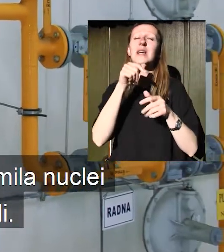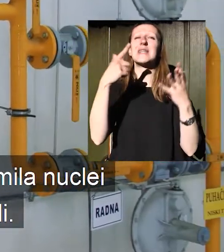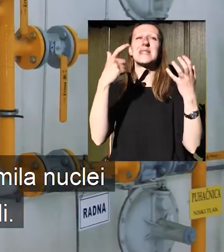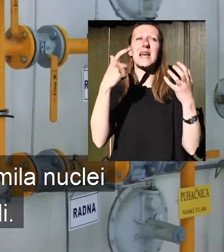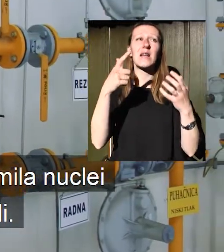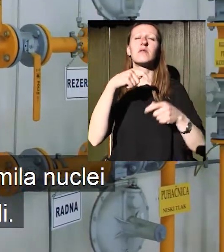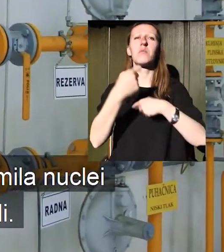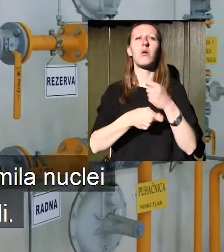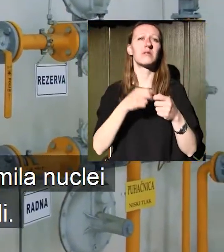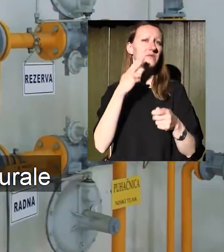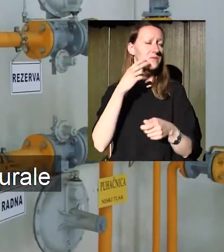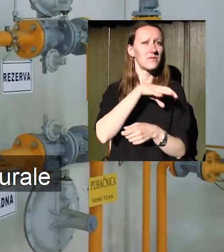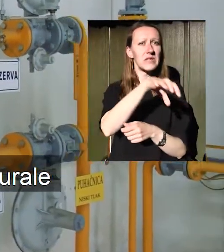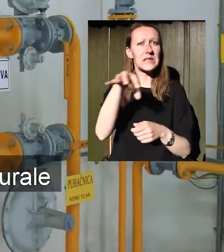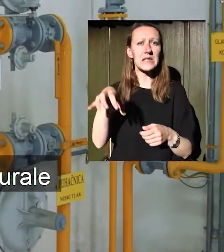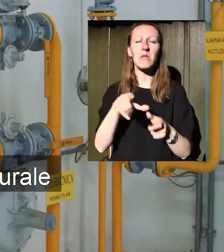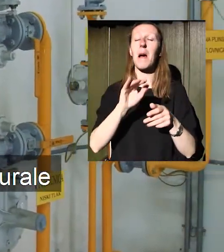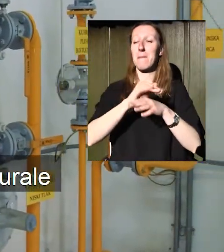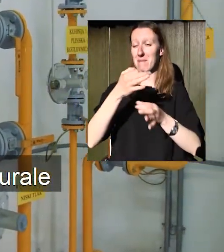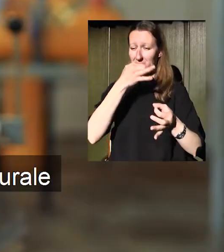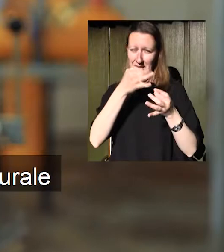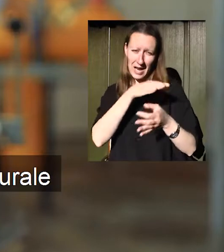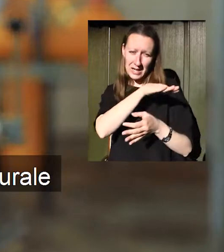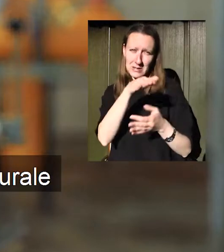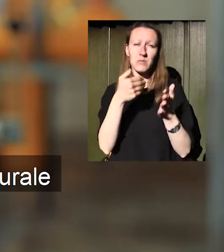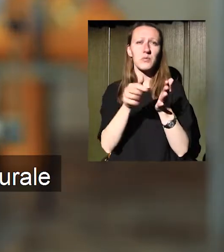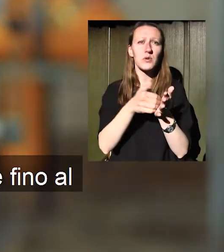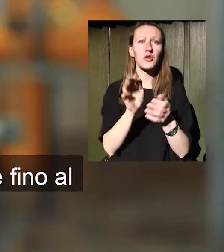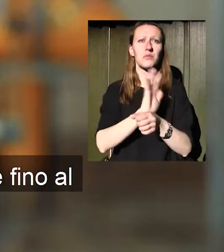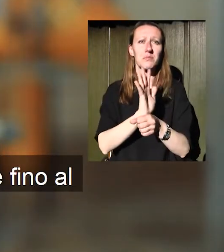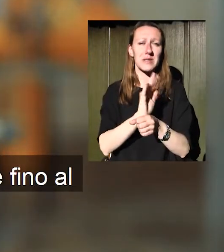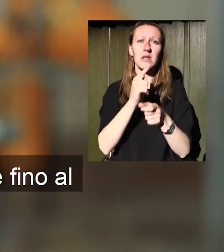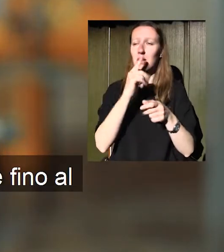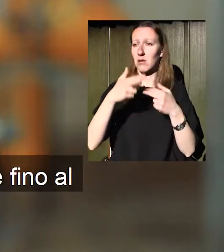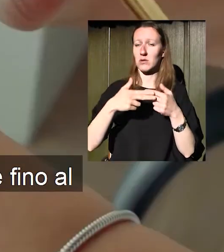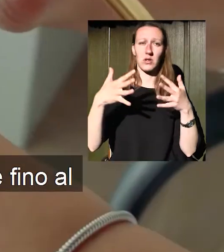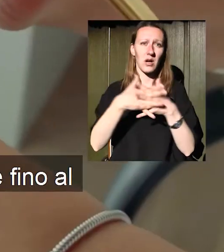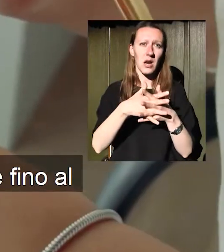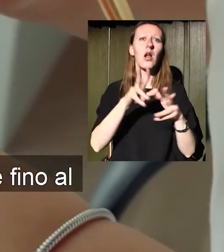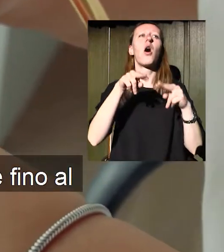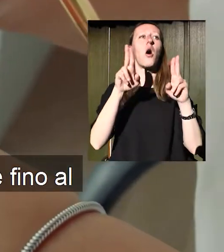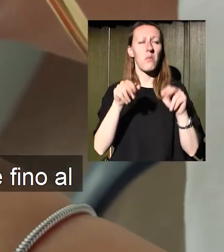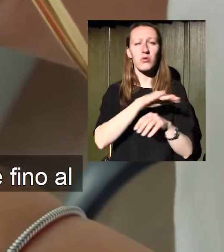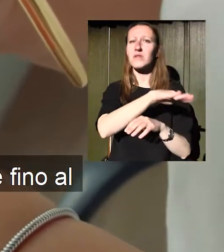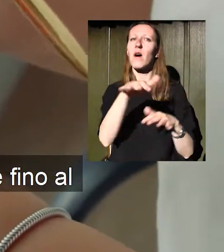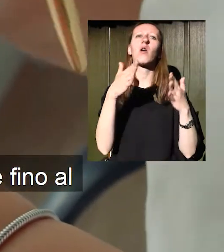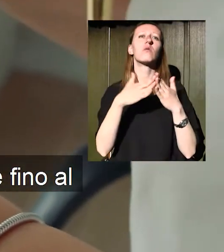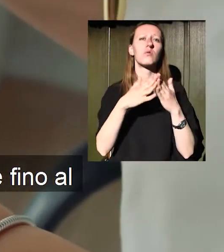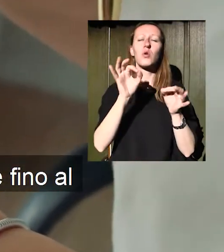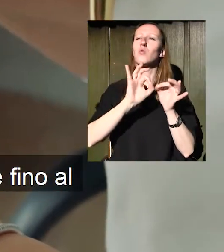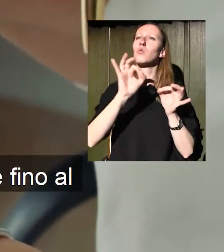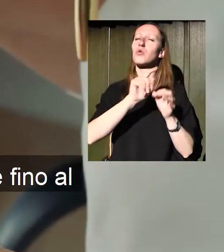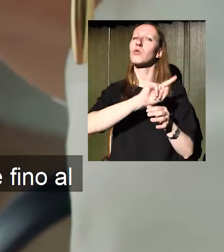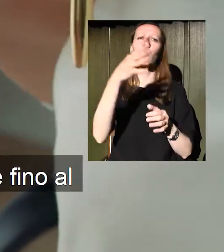700 poslovnih subjekata. A prema analizama potrošnja prirodnog plina u odnosu na gradski omogućuje svakom kućanstvu uštede i